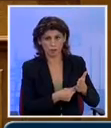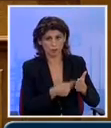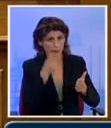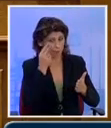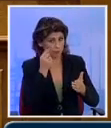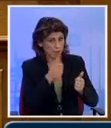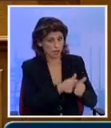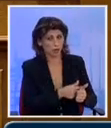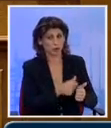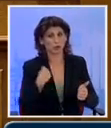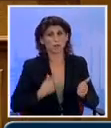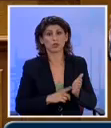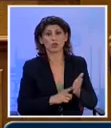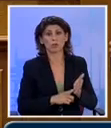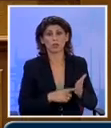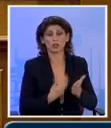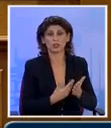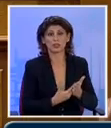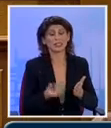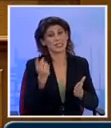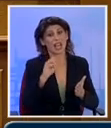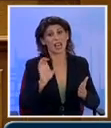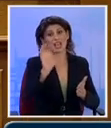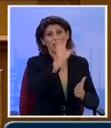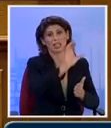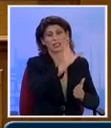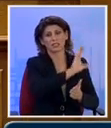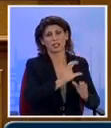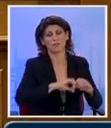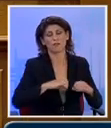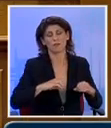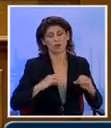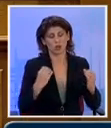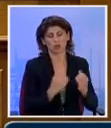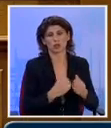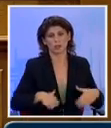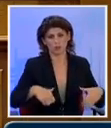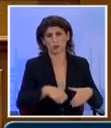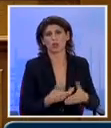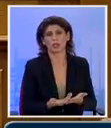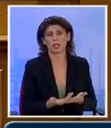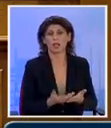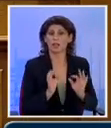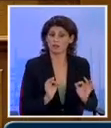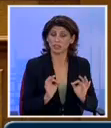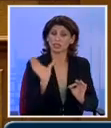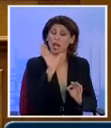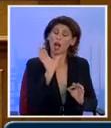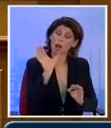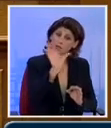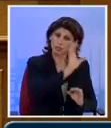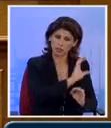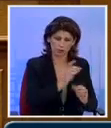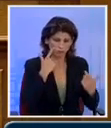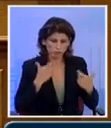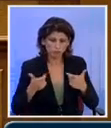παρακολούθηση των δημοσιονομικών στοιχείων στις άλλες χώρες Ευρωζώνης. Ασφαλώς όλες οι χώρες του Ευρώ θα έχουν μια επιτήρηση με τις